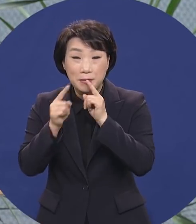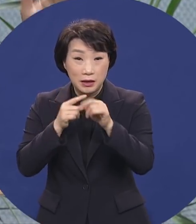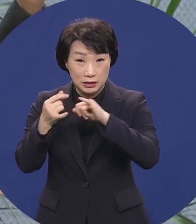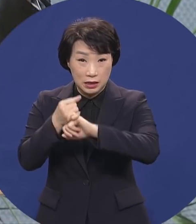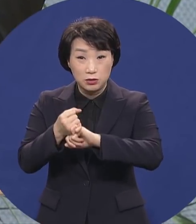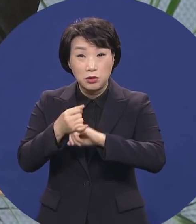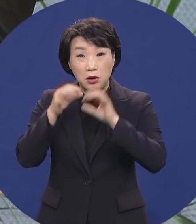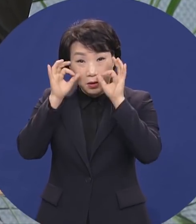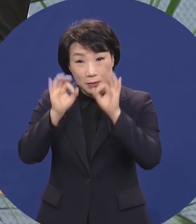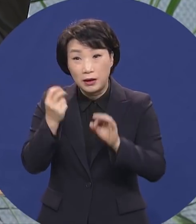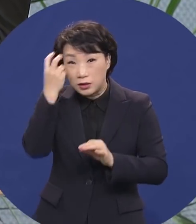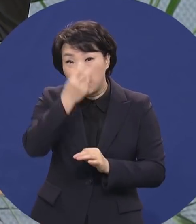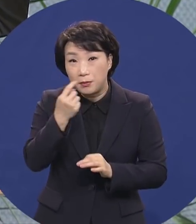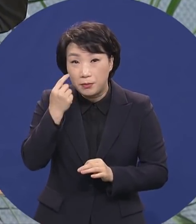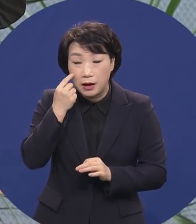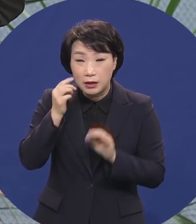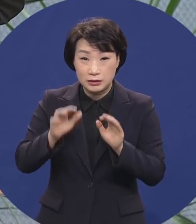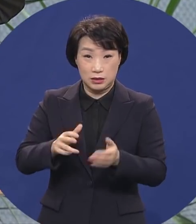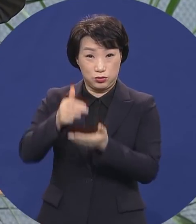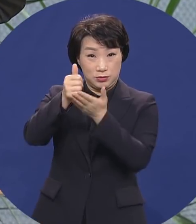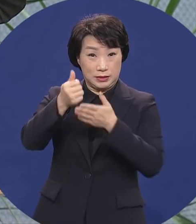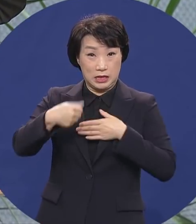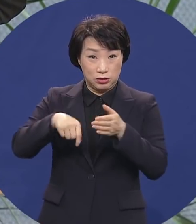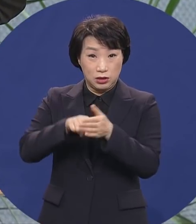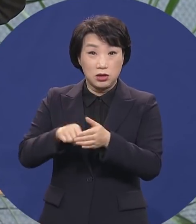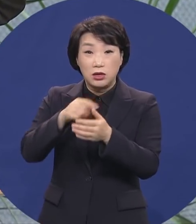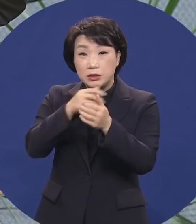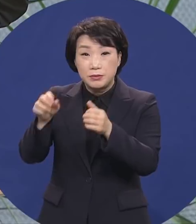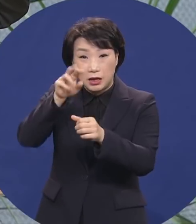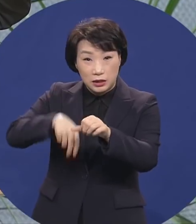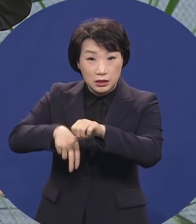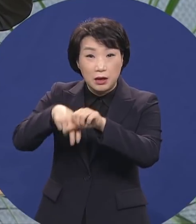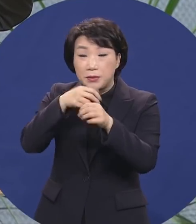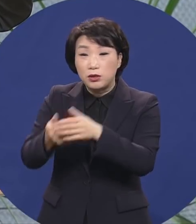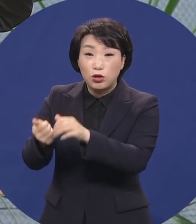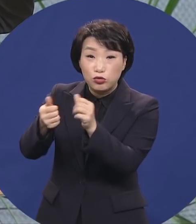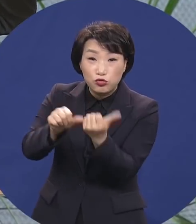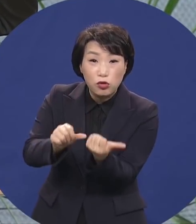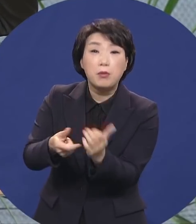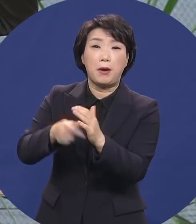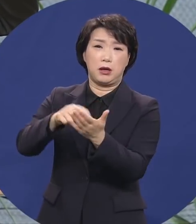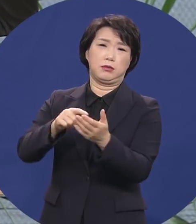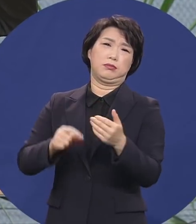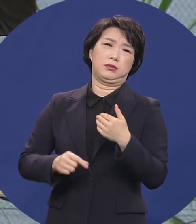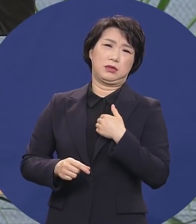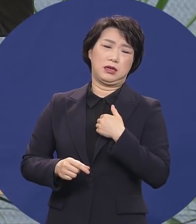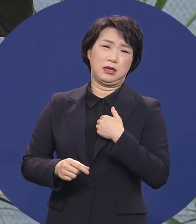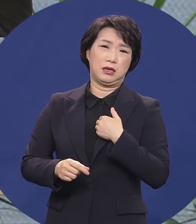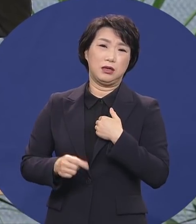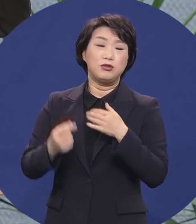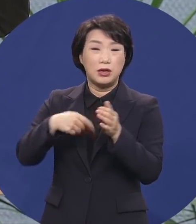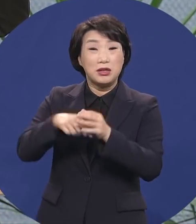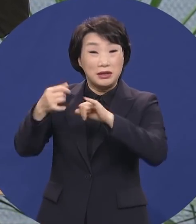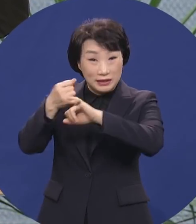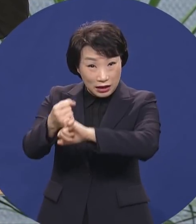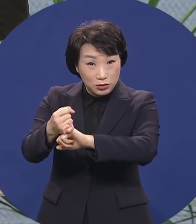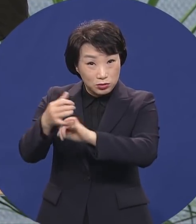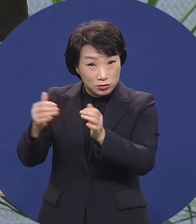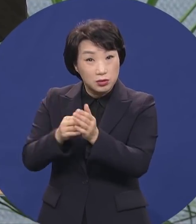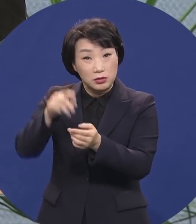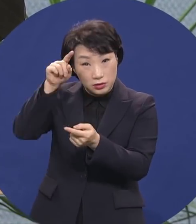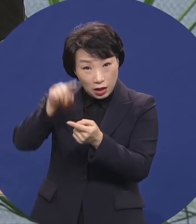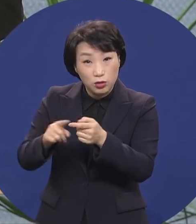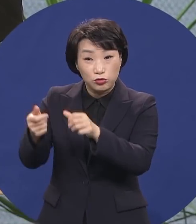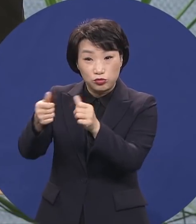보면 주님이 나 위해서 피 흘려서 죽을 만큼이나 약속을 하고 그렇게